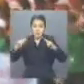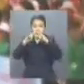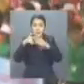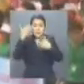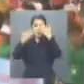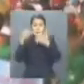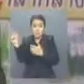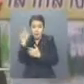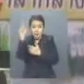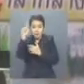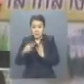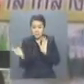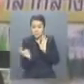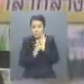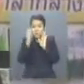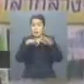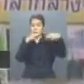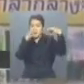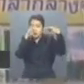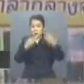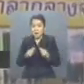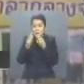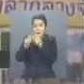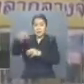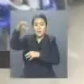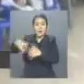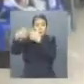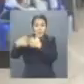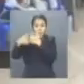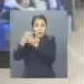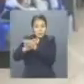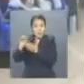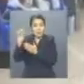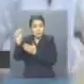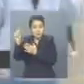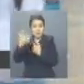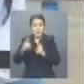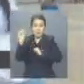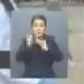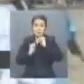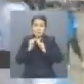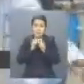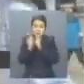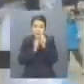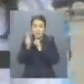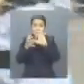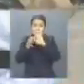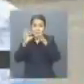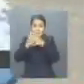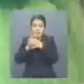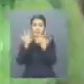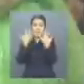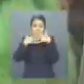อบใบประกาศเกียรติคุณให้โรงงานสีขาวและยังมีการแข่งขันกีฬาเชื่อมความสัมพันธ์และสร้างความสามัคคีอีกด้วย